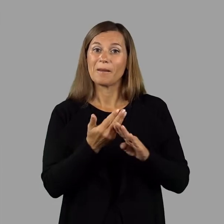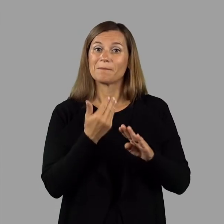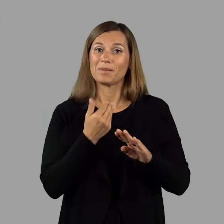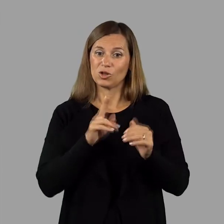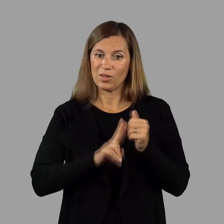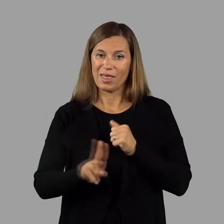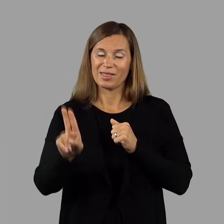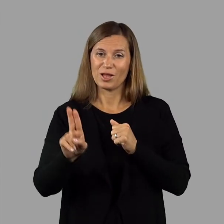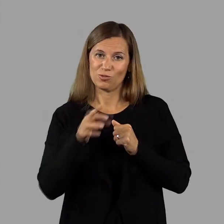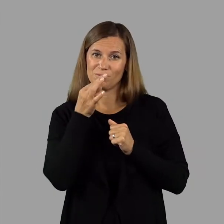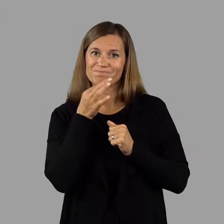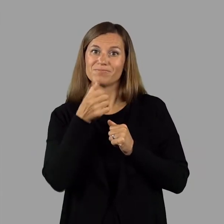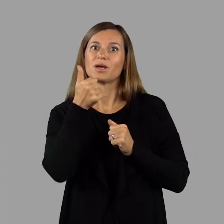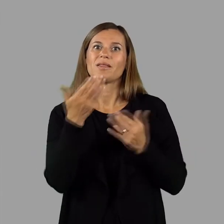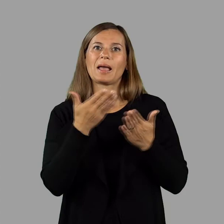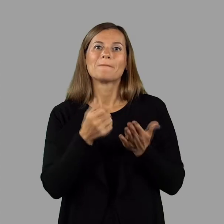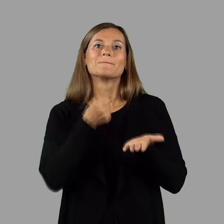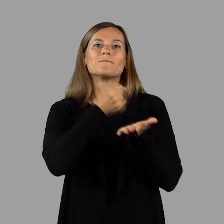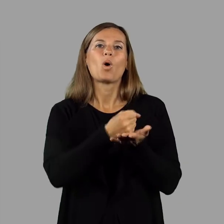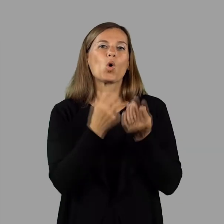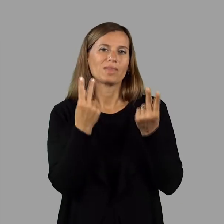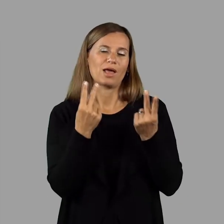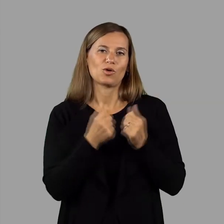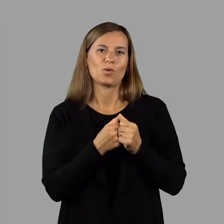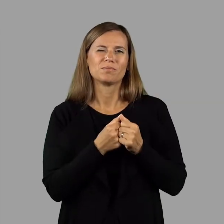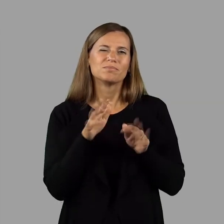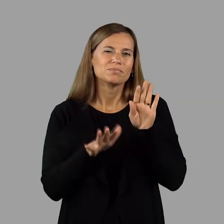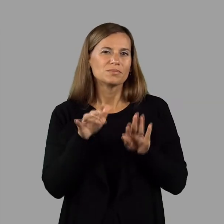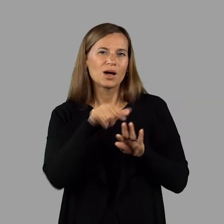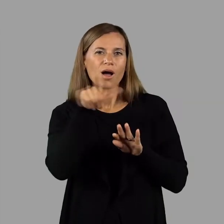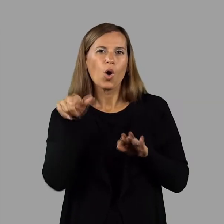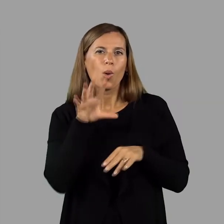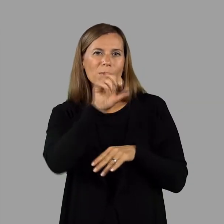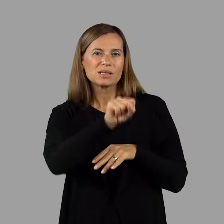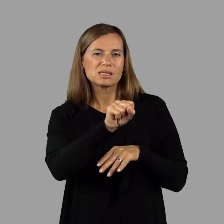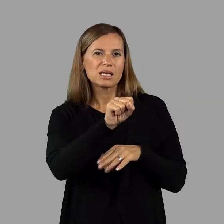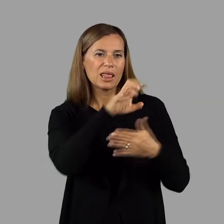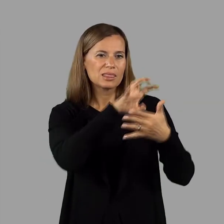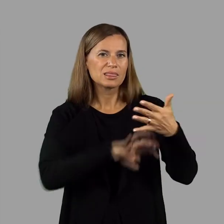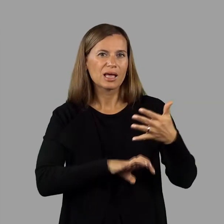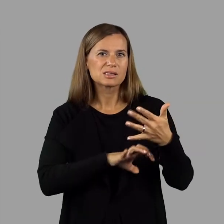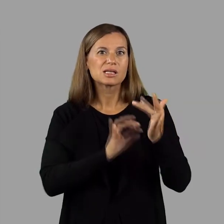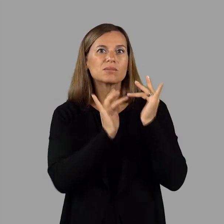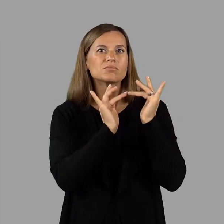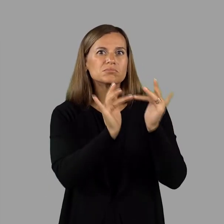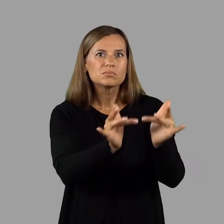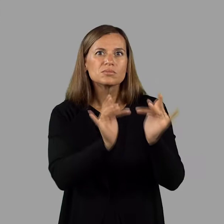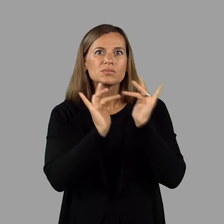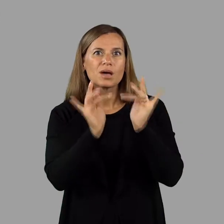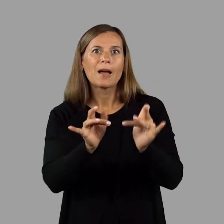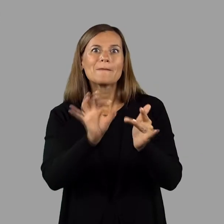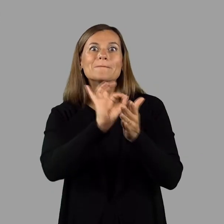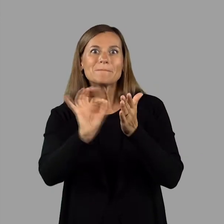Preden nadaljujemo, najprej nekaj poudarkov. Verjetno ste opazili, da se tekst simultano